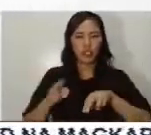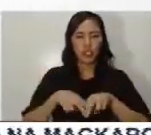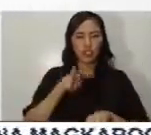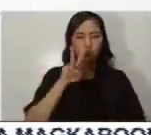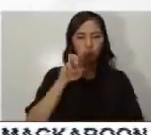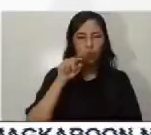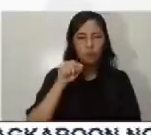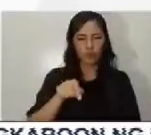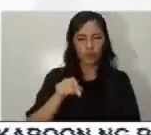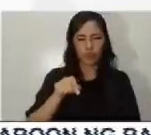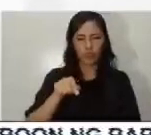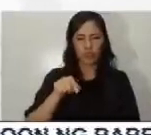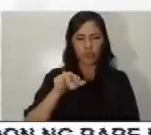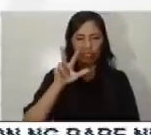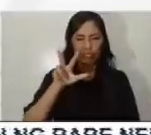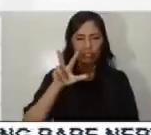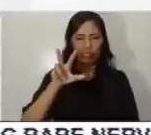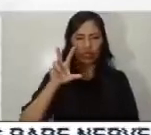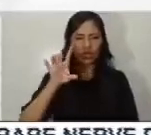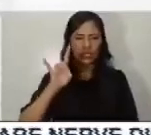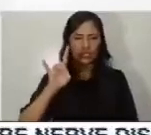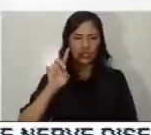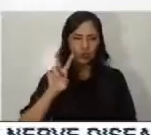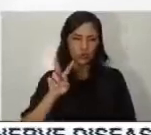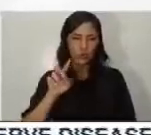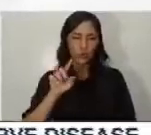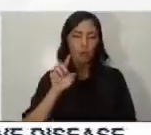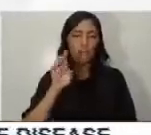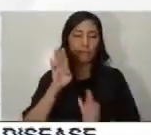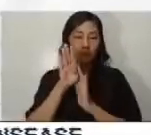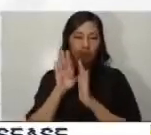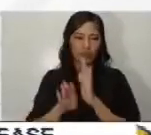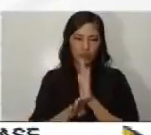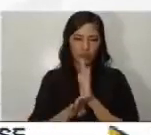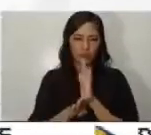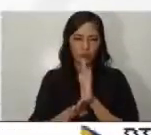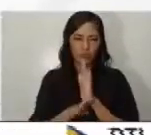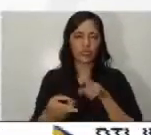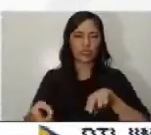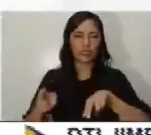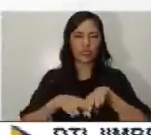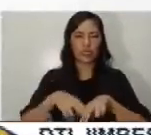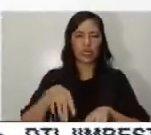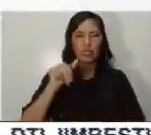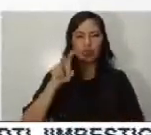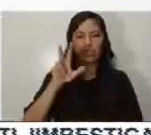remittances ay mula sa US, Malaysia, South Korea, Singapore at Canada.